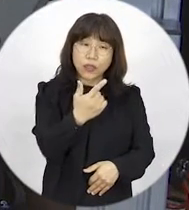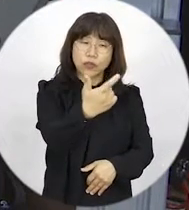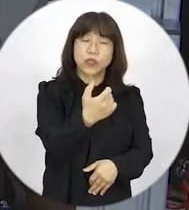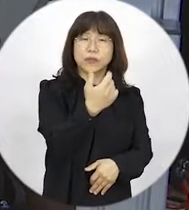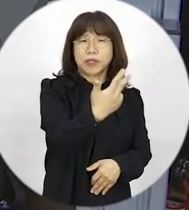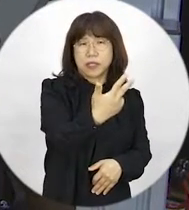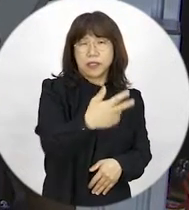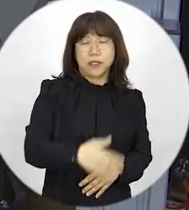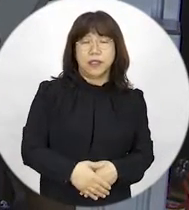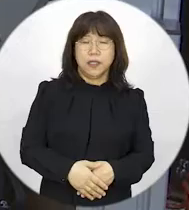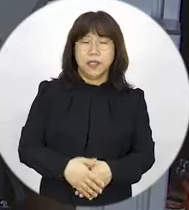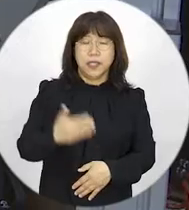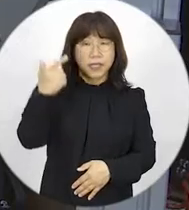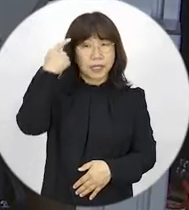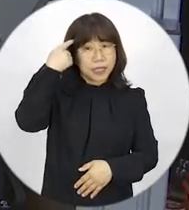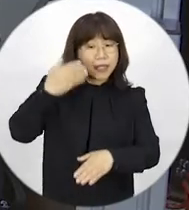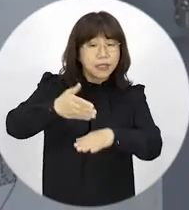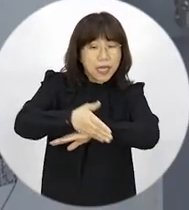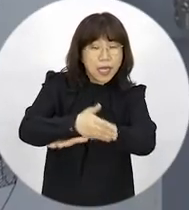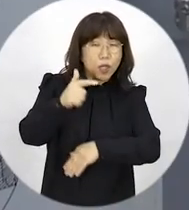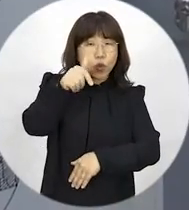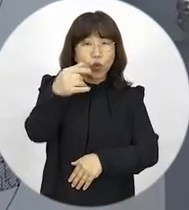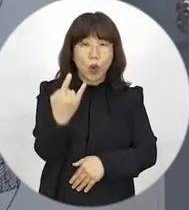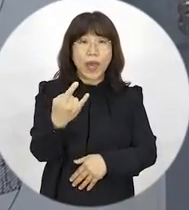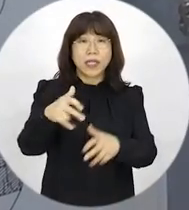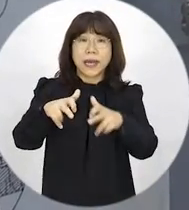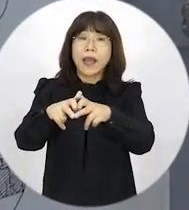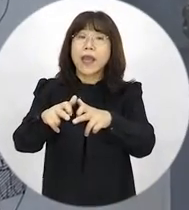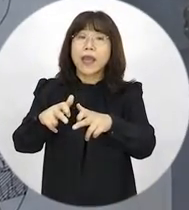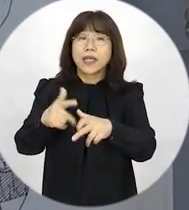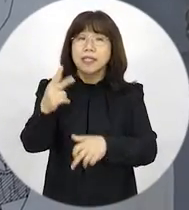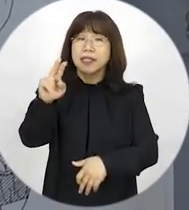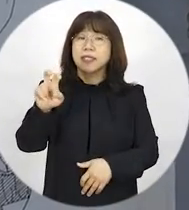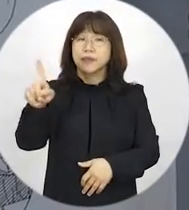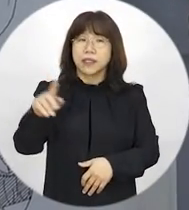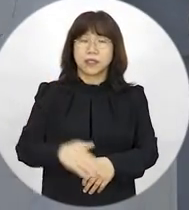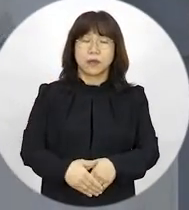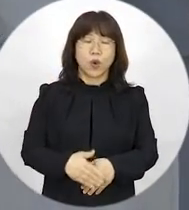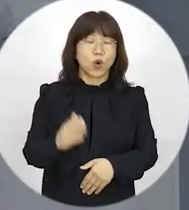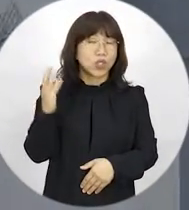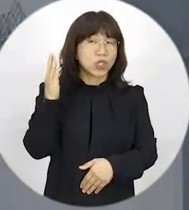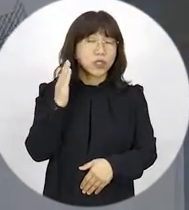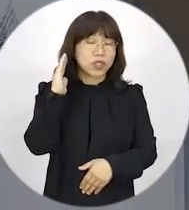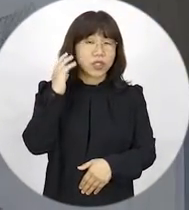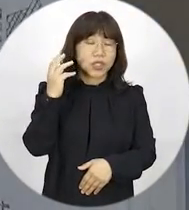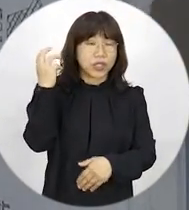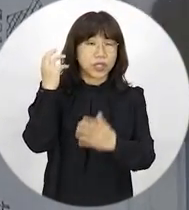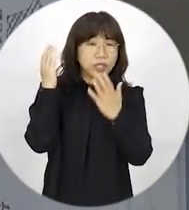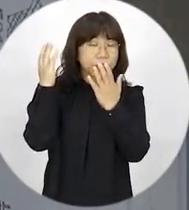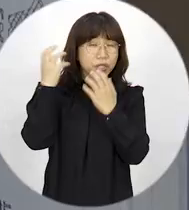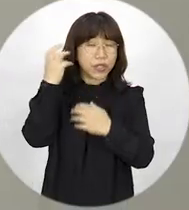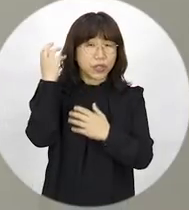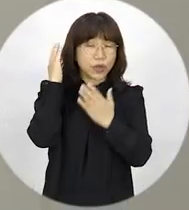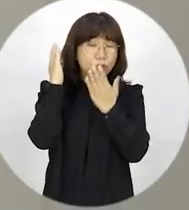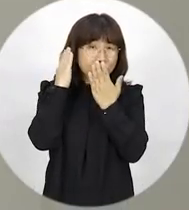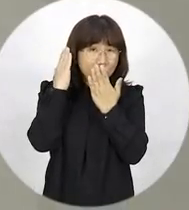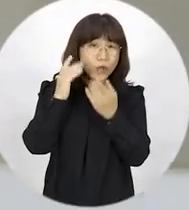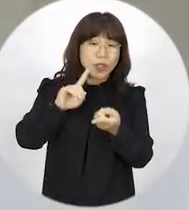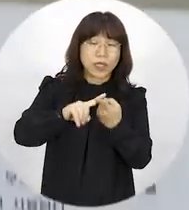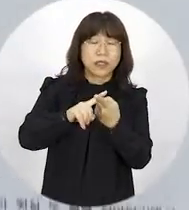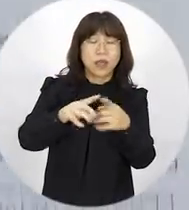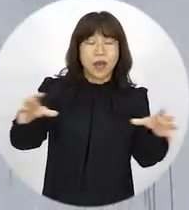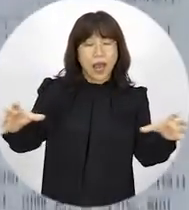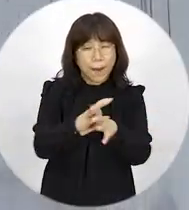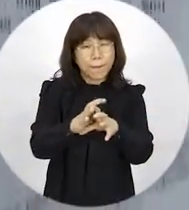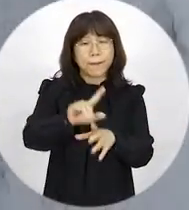분야 67종, 지체 뇌병변장애 분야 21종, 청각 언어장애 분야 33종 등 총